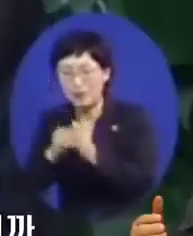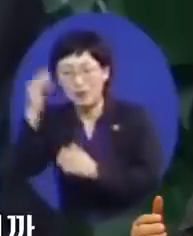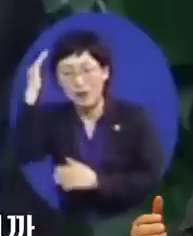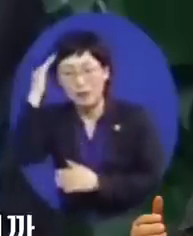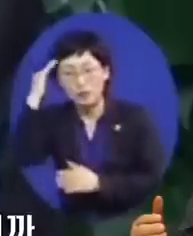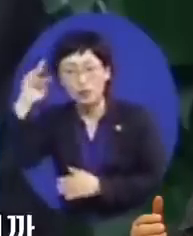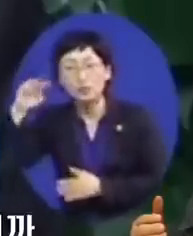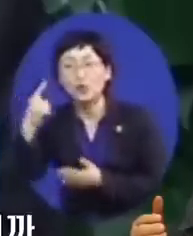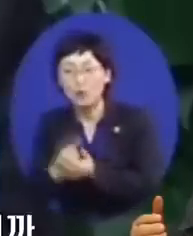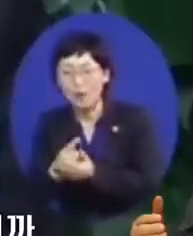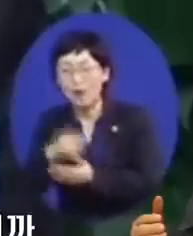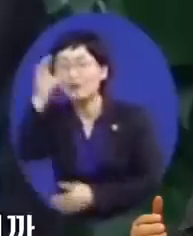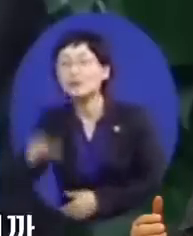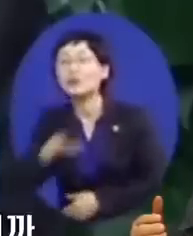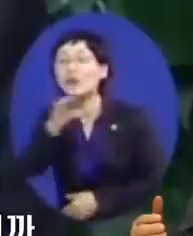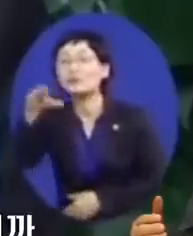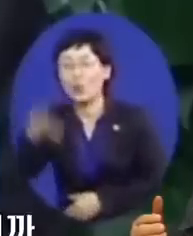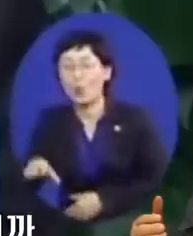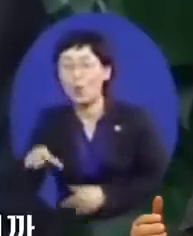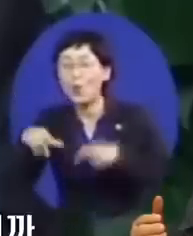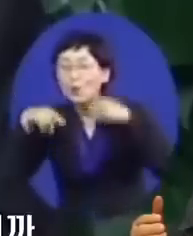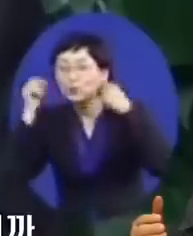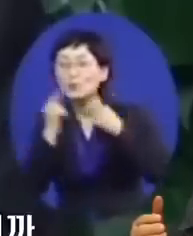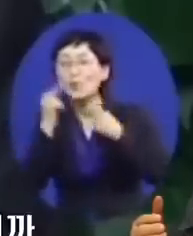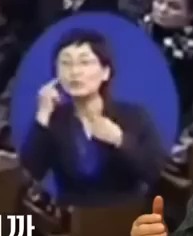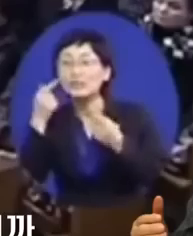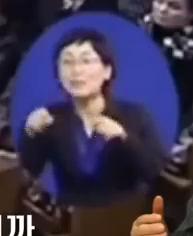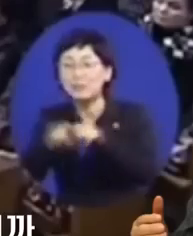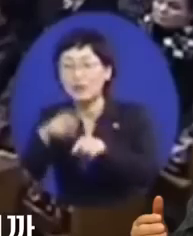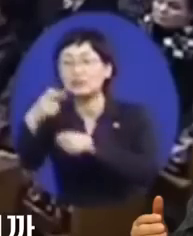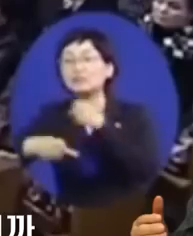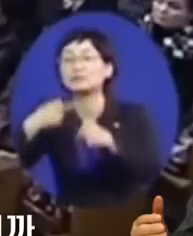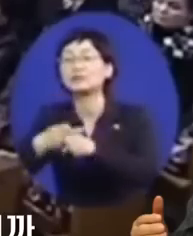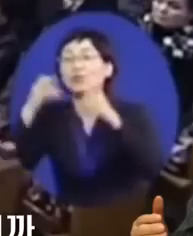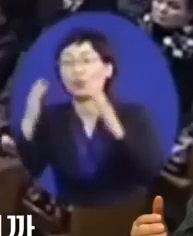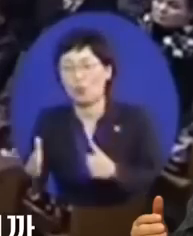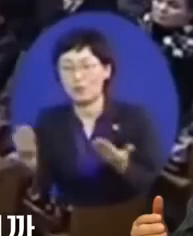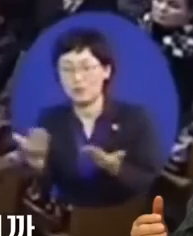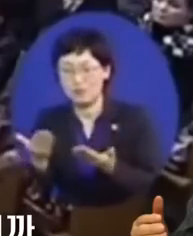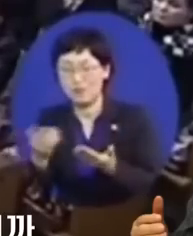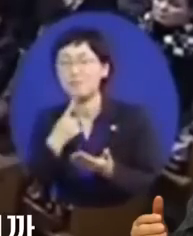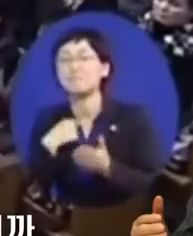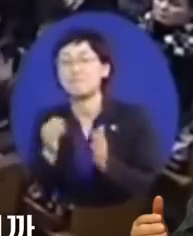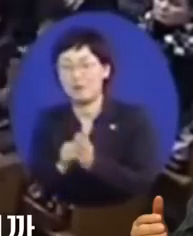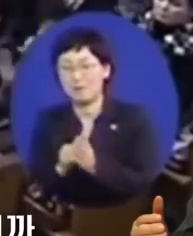우리 서대문에서 저와 함께 12년을 같이 일을 했습니다. 그는